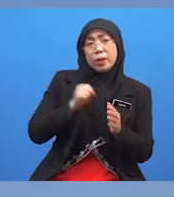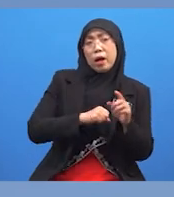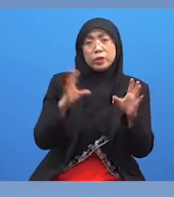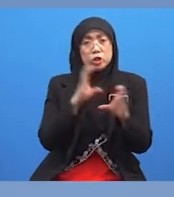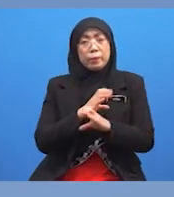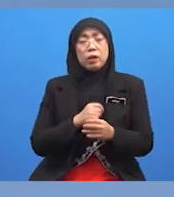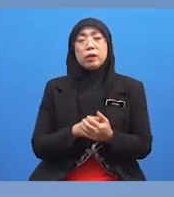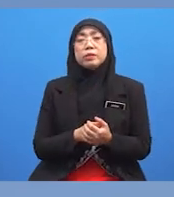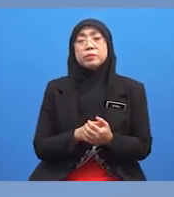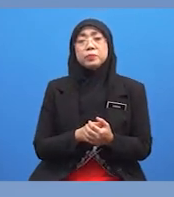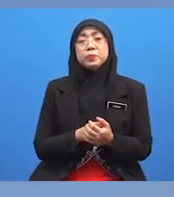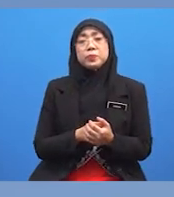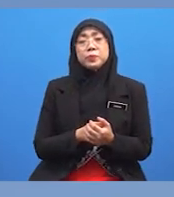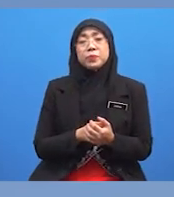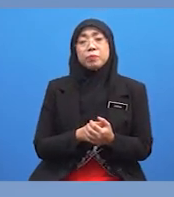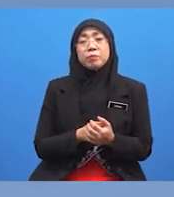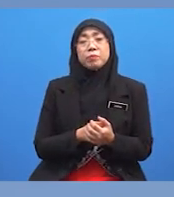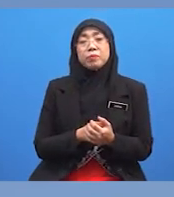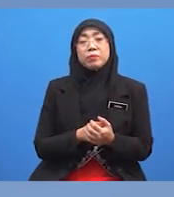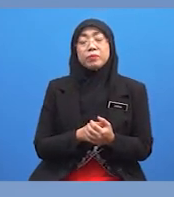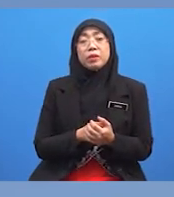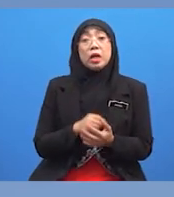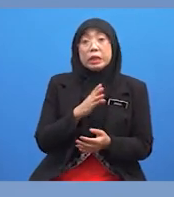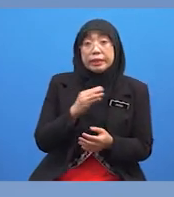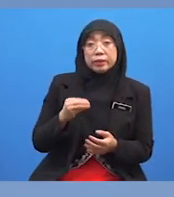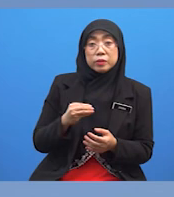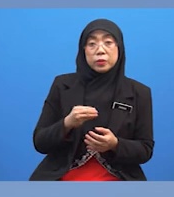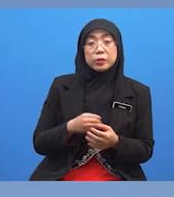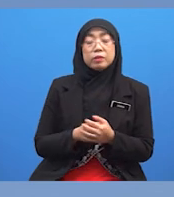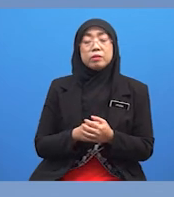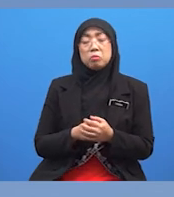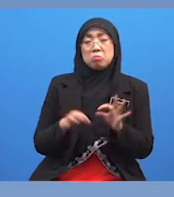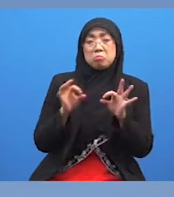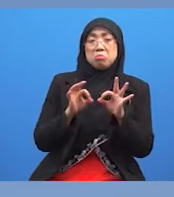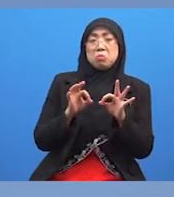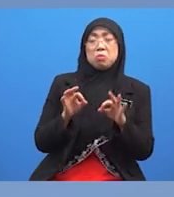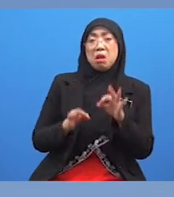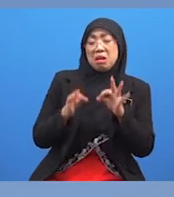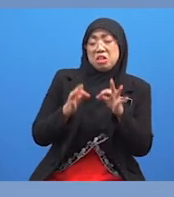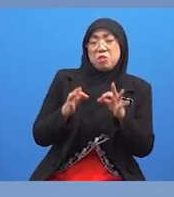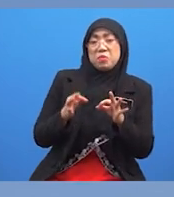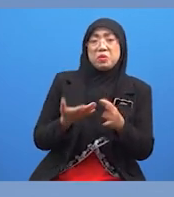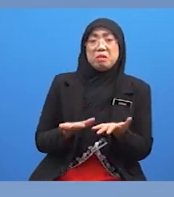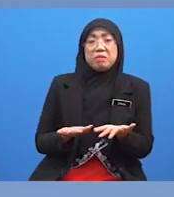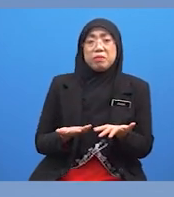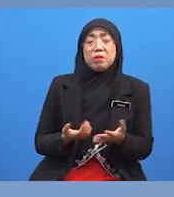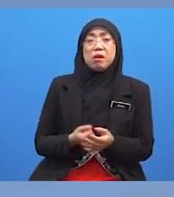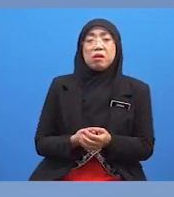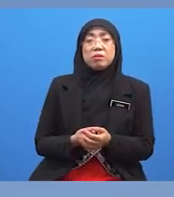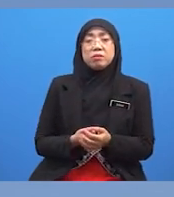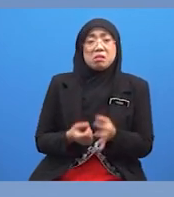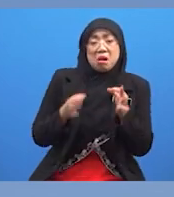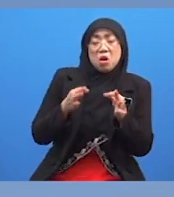martabat, menyebabkan berlakunya mobiliti sosial, modal insan yang